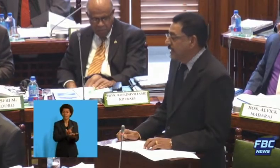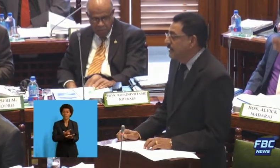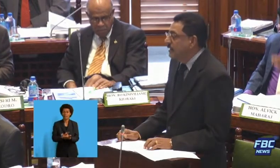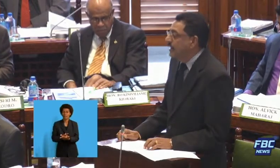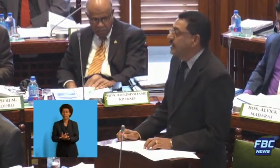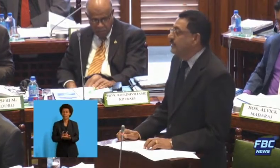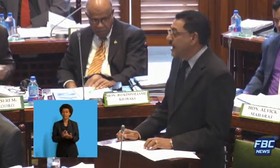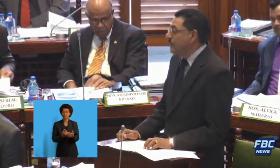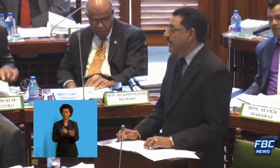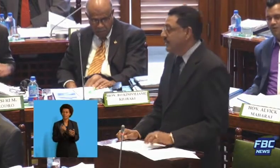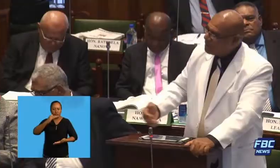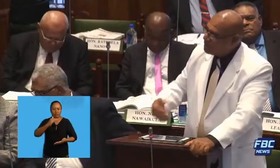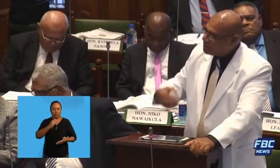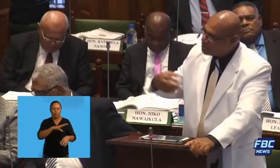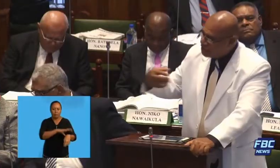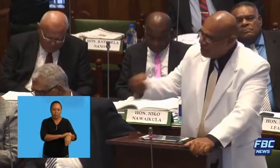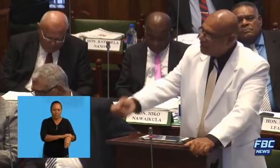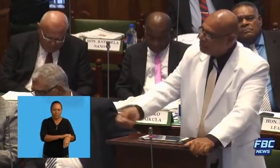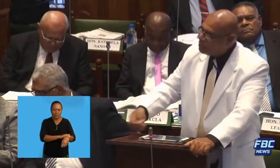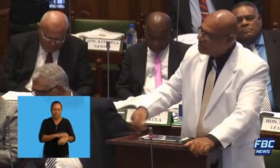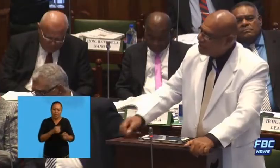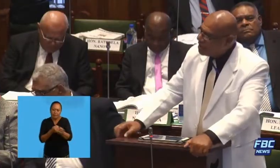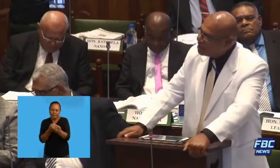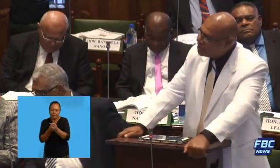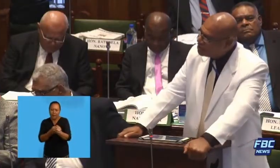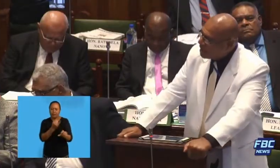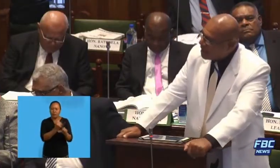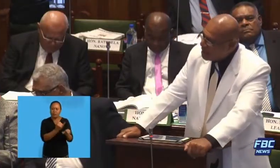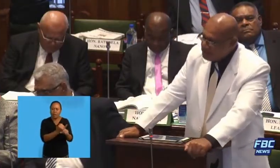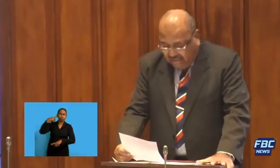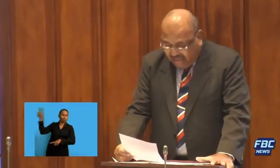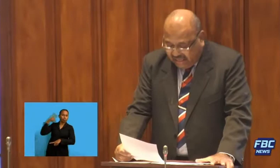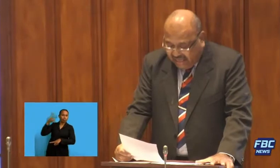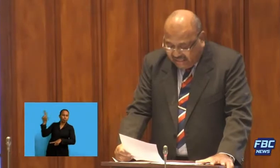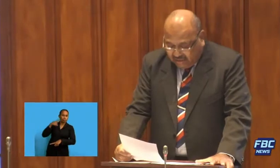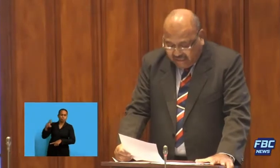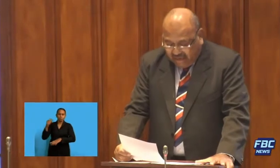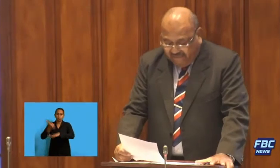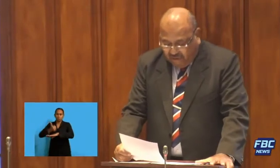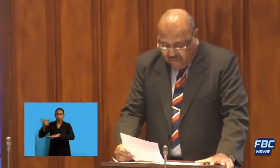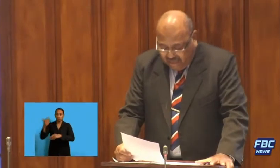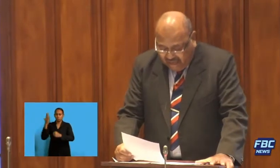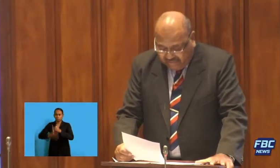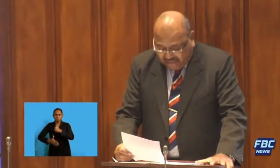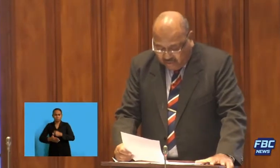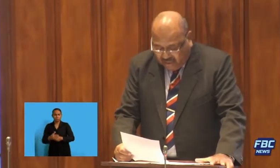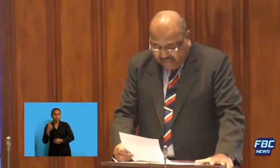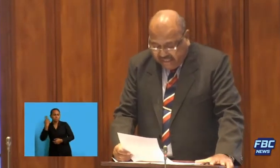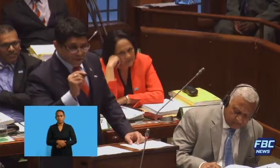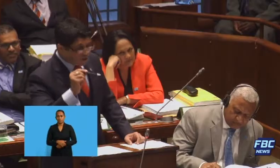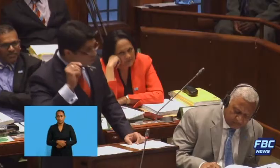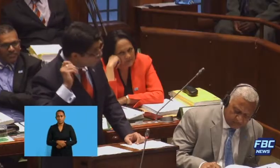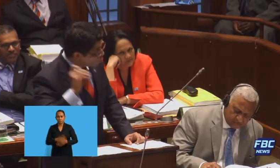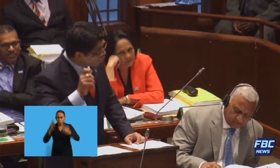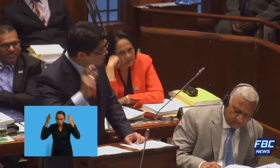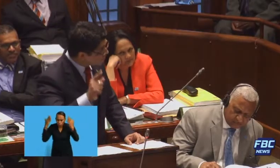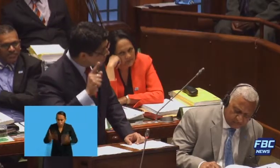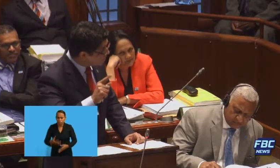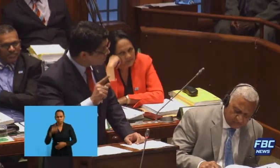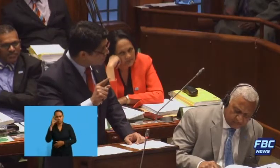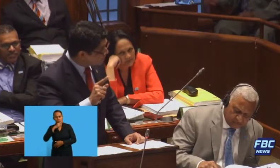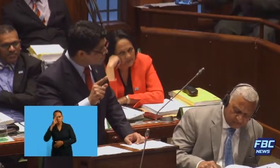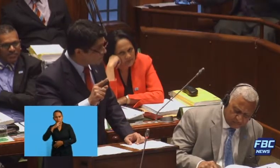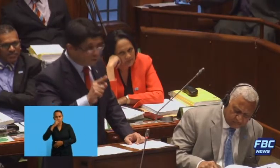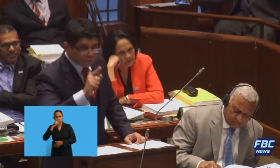oira na ndau ni vending ki na ambaki bou. Kata-kata ni babasaki e na loma ni palimendi, katuku no Asiaid Kayum, ni rato bakalewa